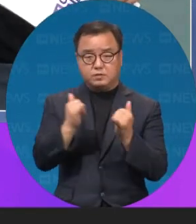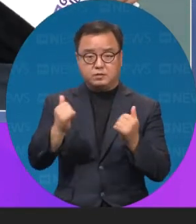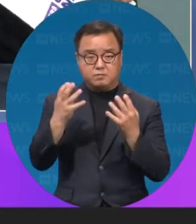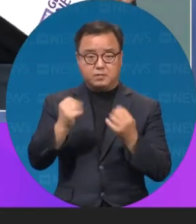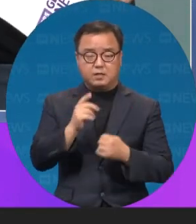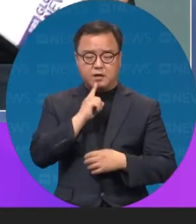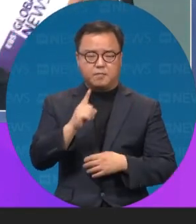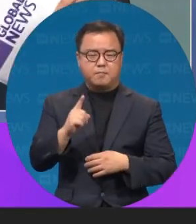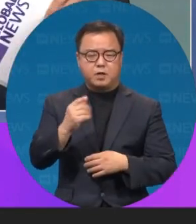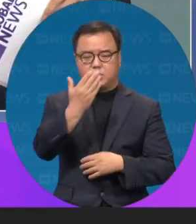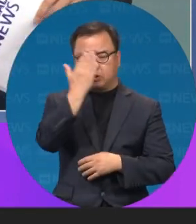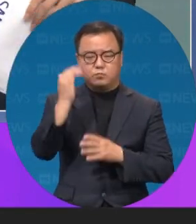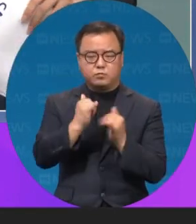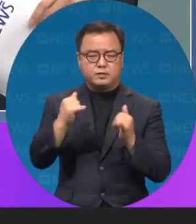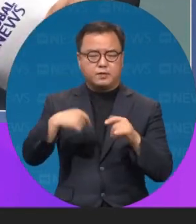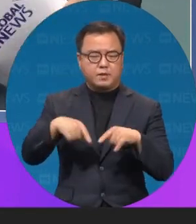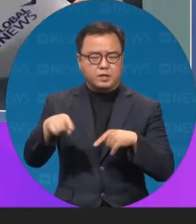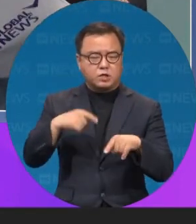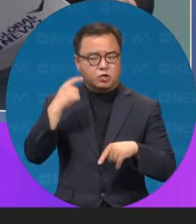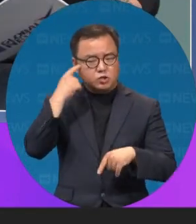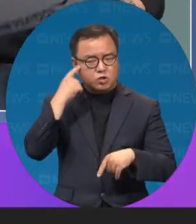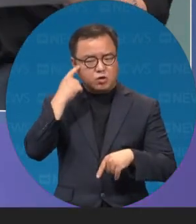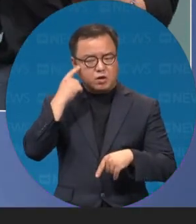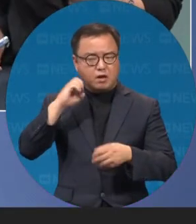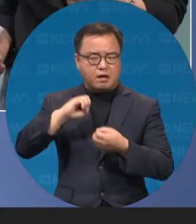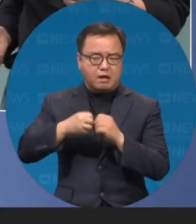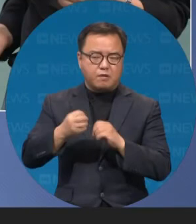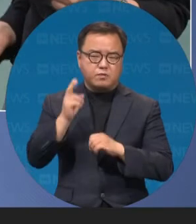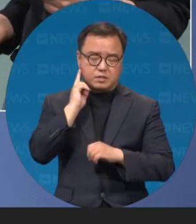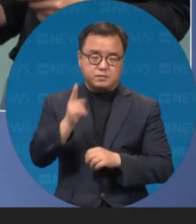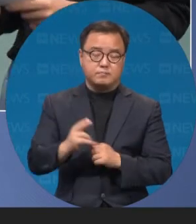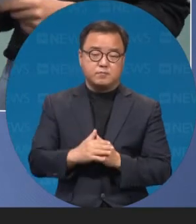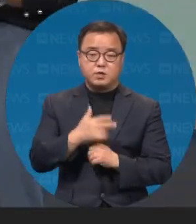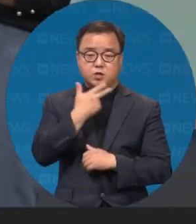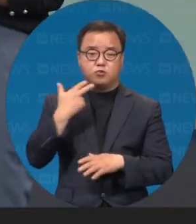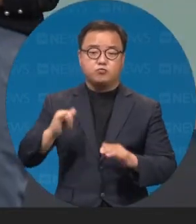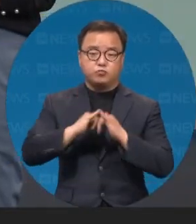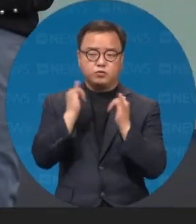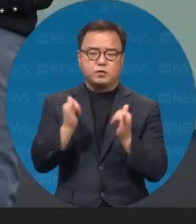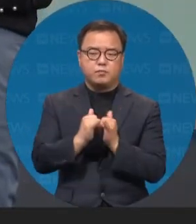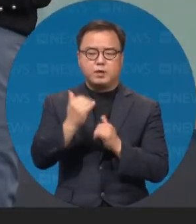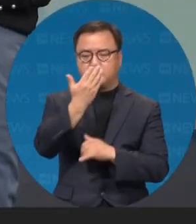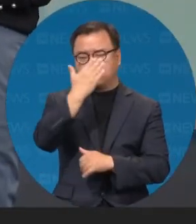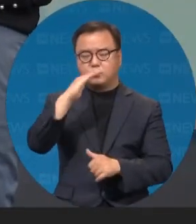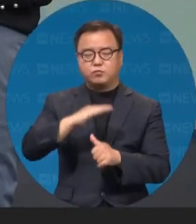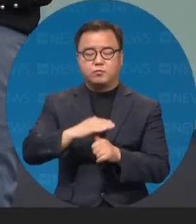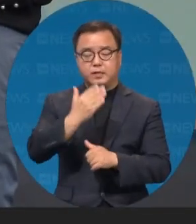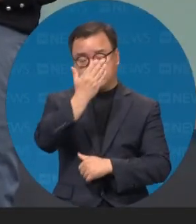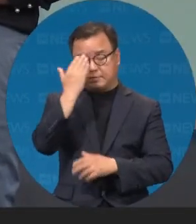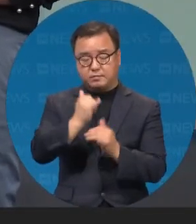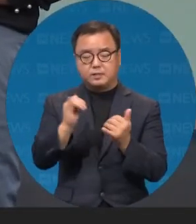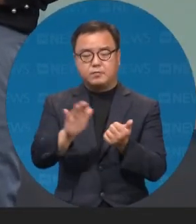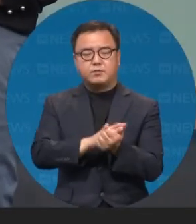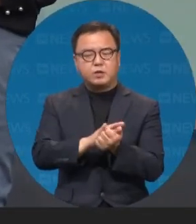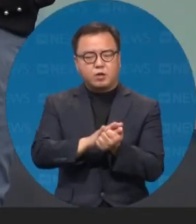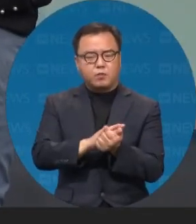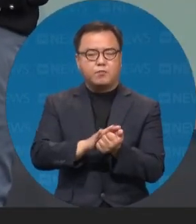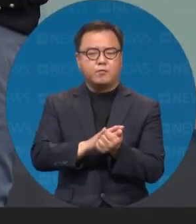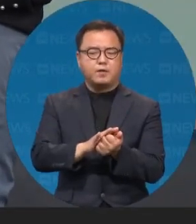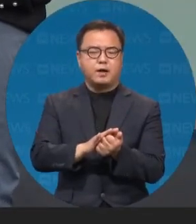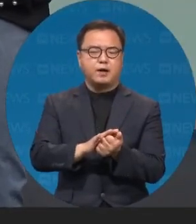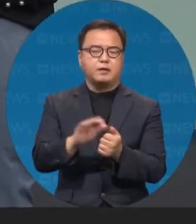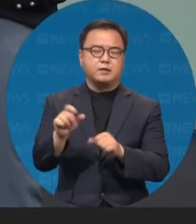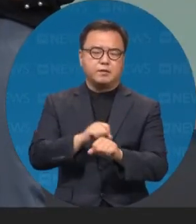있 에 올리기 위기는 심각한 수준으로 밝혀졌는데요 영국 사이가 청소년과 2절 무직 의정서를 돌볼 특단의 방안을